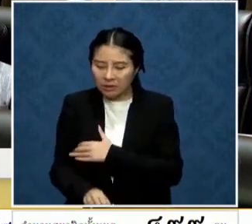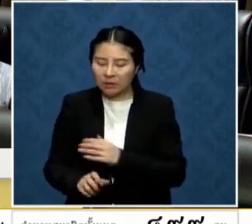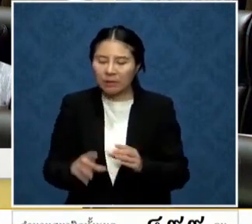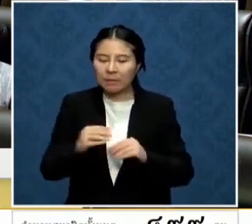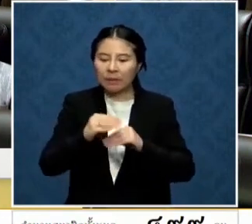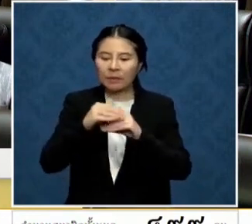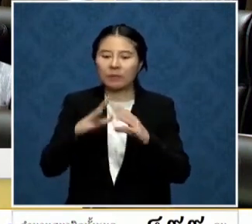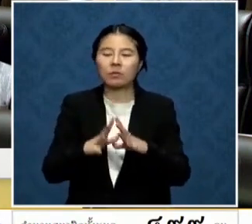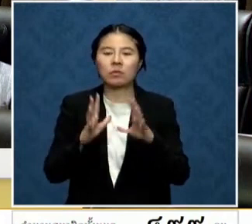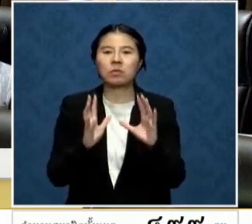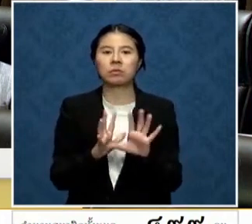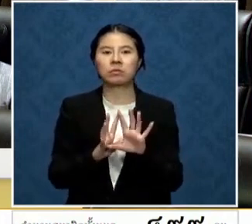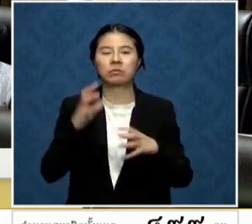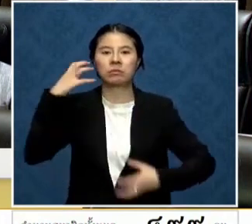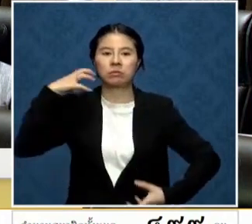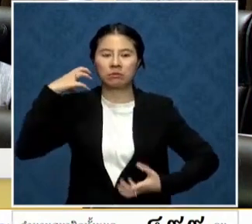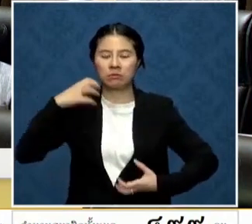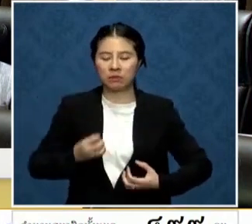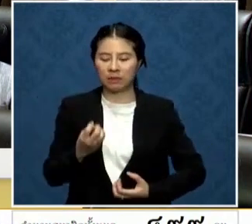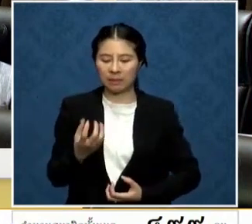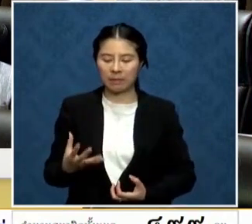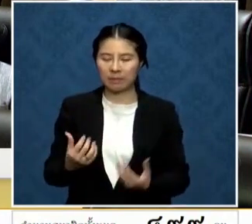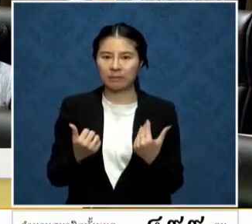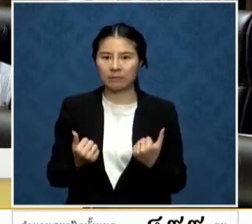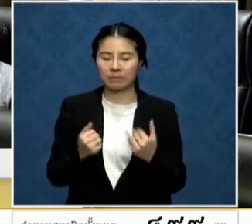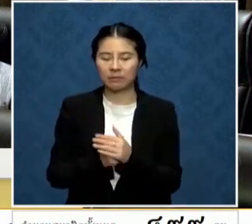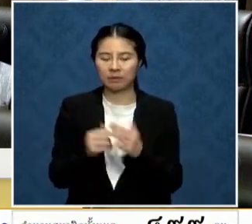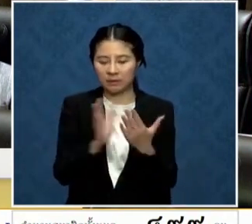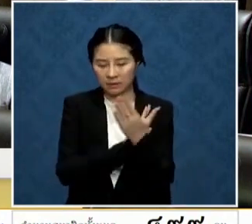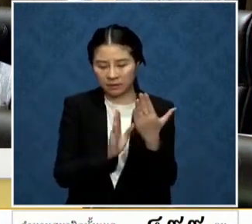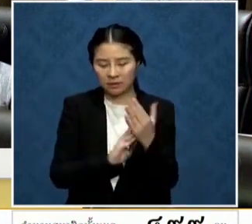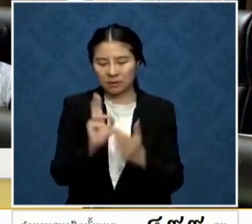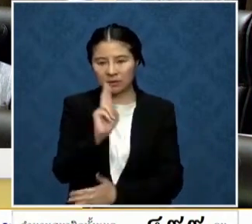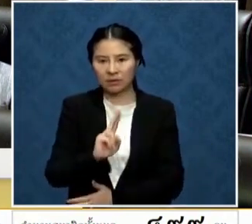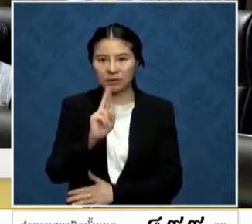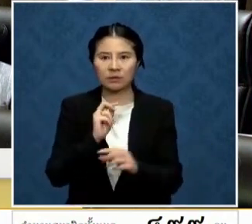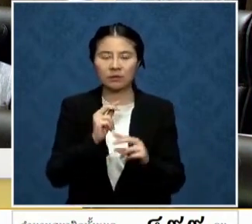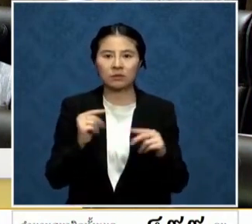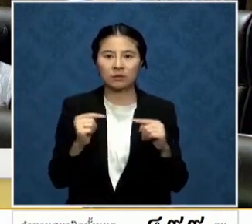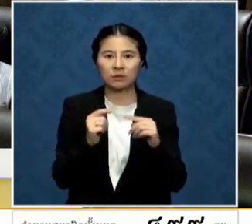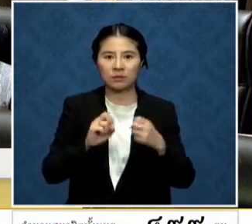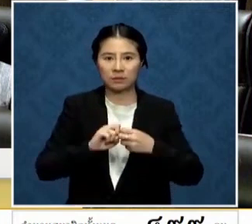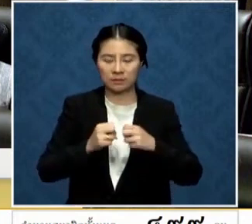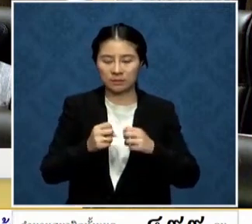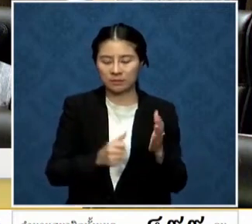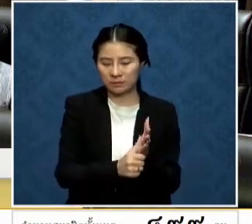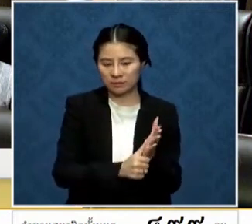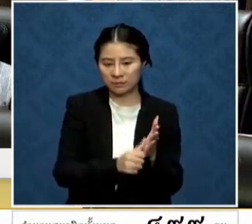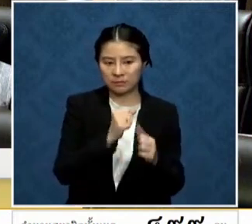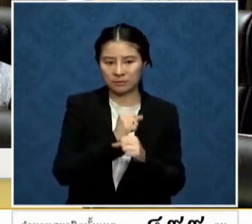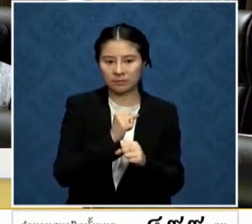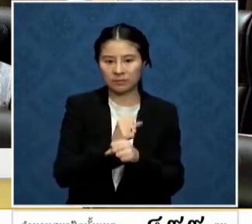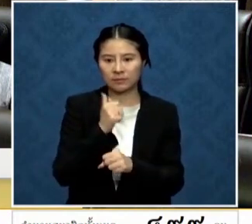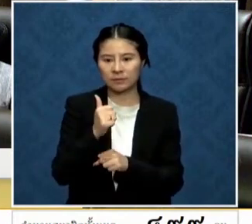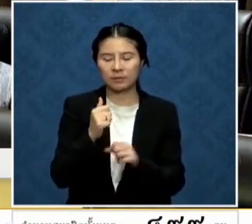ยุทธศาสตร์ชาติอาจจะยากเกินไปลองมาดูโมเดลที่บางประเทศเขาสามารถใช้เพื่อแก้ปัญหาลิงที่อยู่ในชุมชนได้ตัวอย่างที่